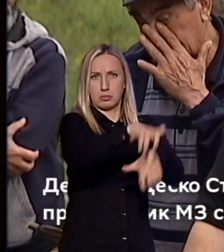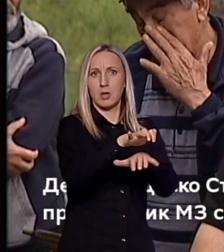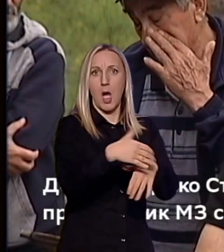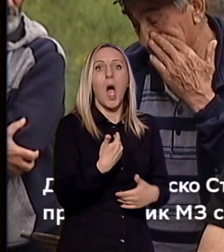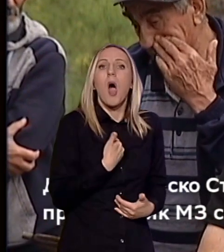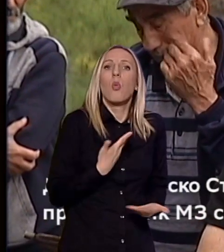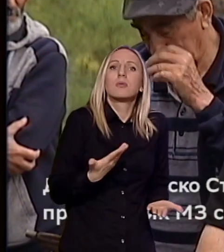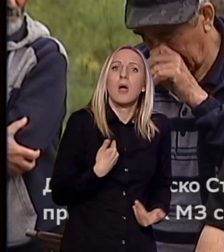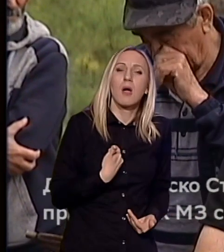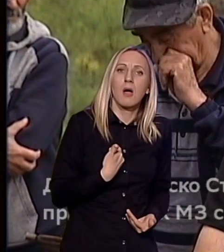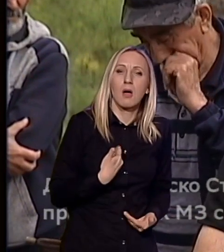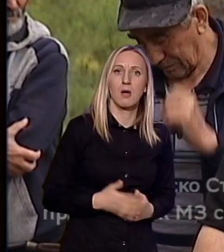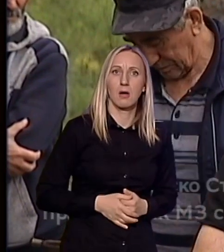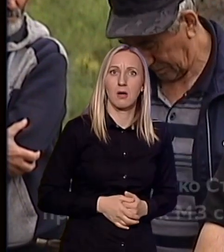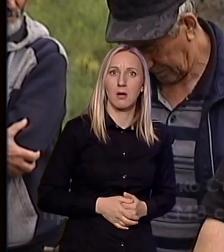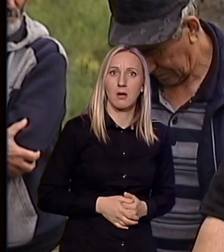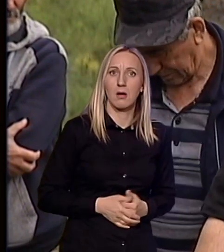ću ja?